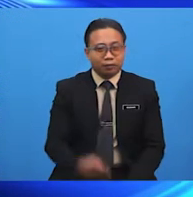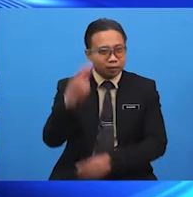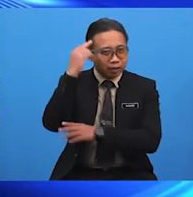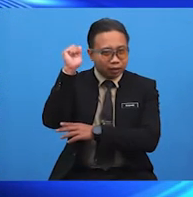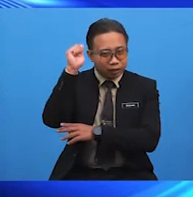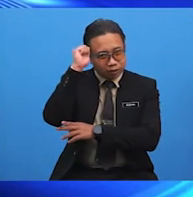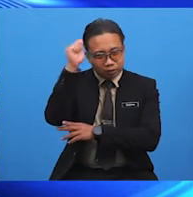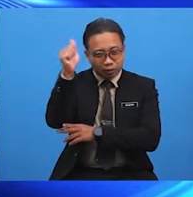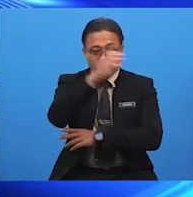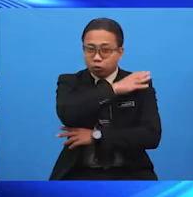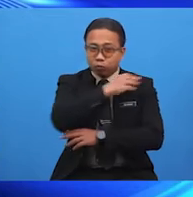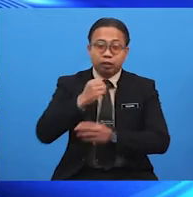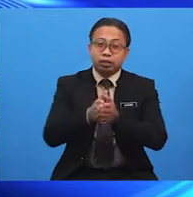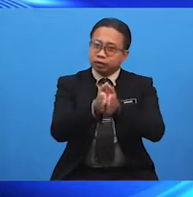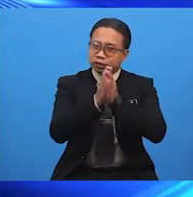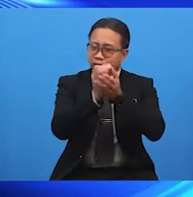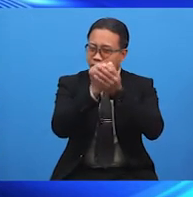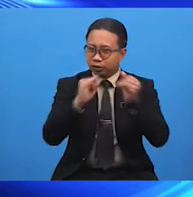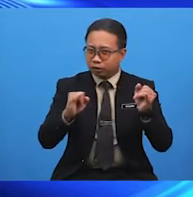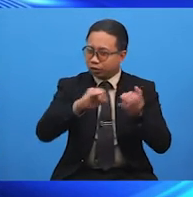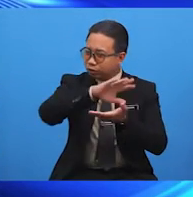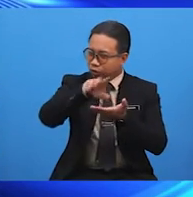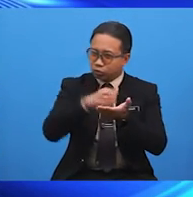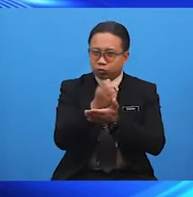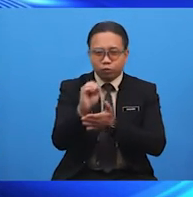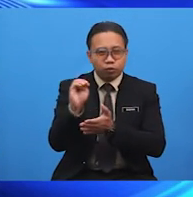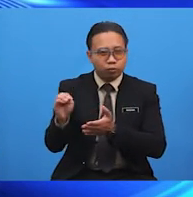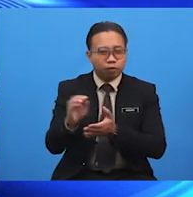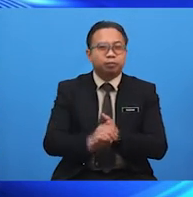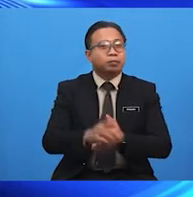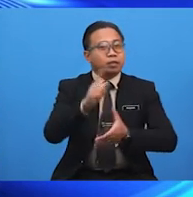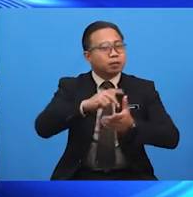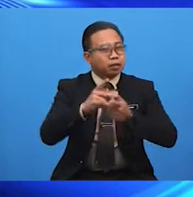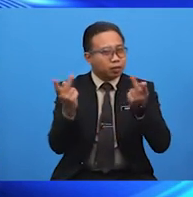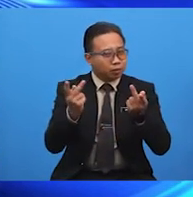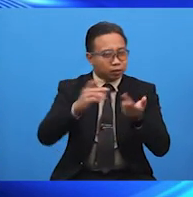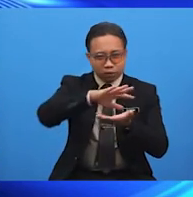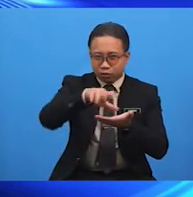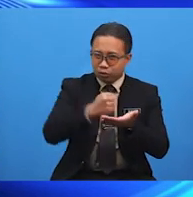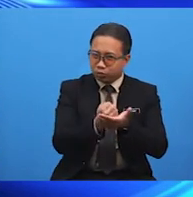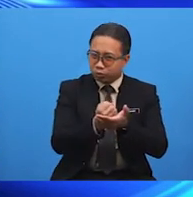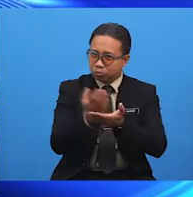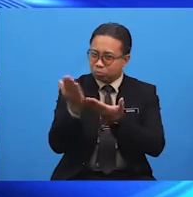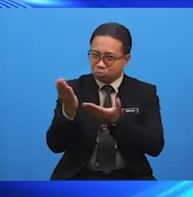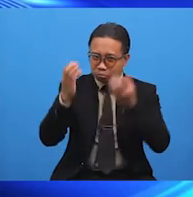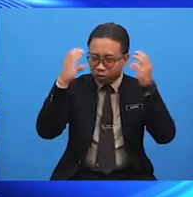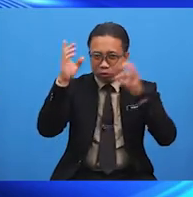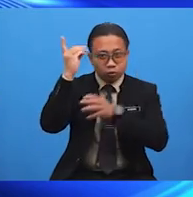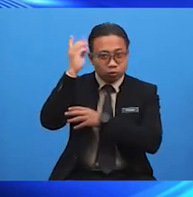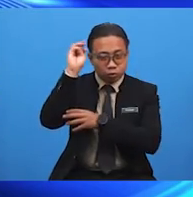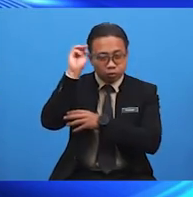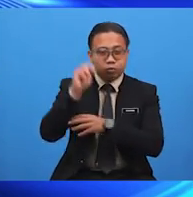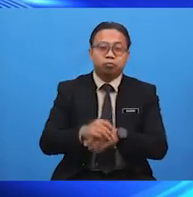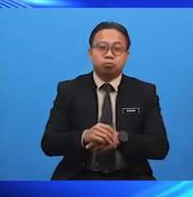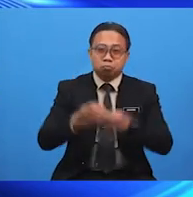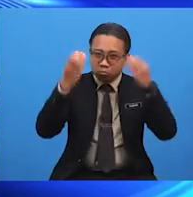Hai, assalamualaikum dan salam sejahtera kepada semua pelajar-pelajar di luar sana. Apa khabar semua? Saya Cikgu Dons bersama dengan rakan saya dan